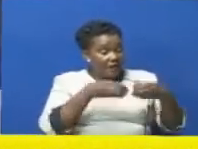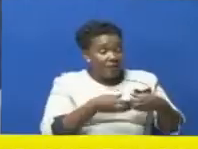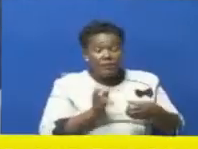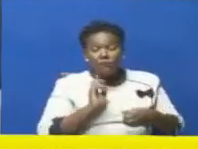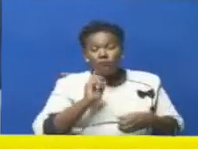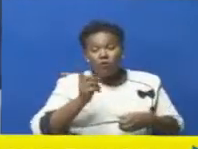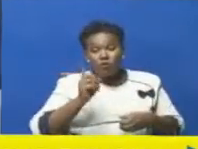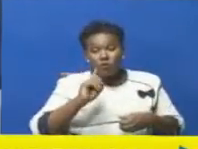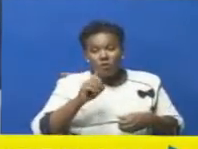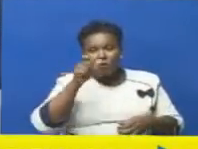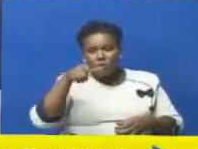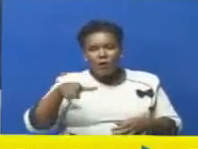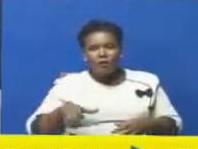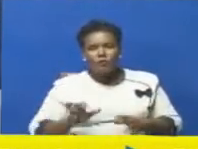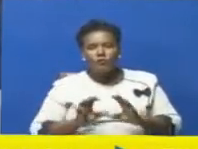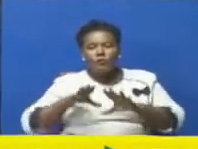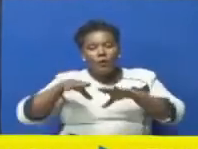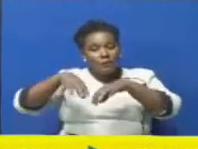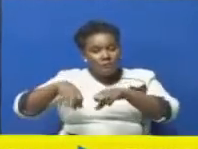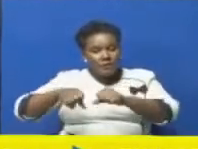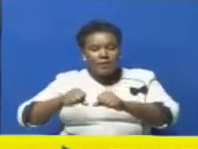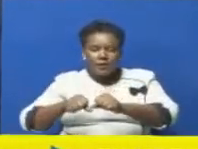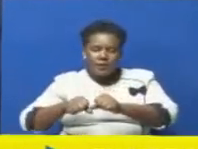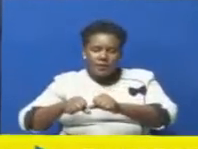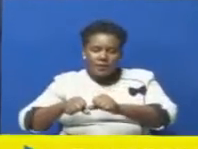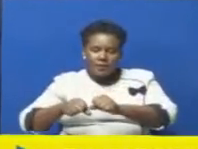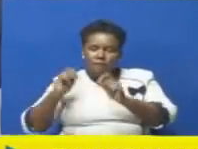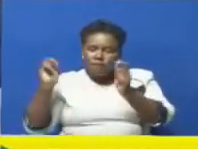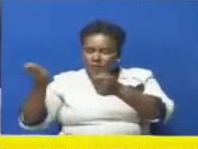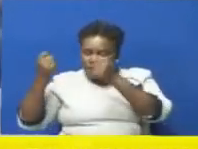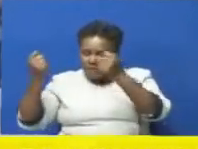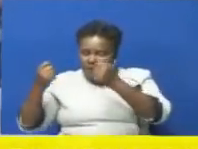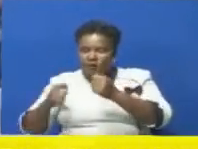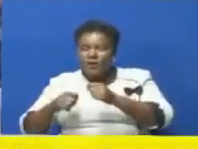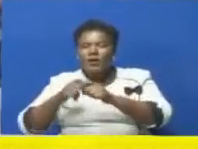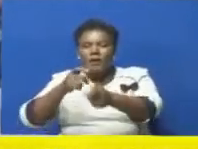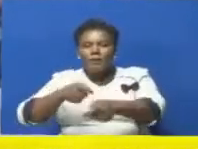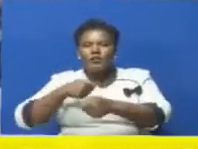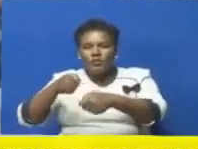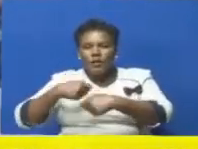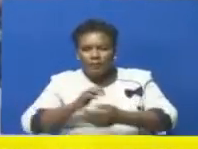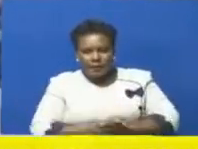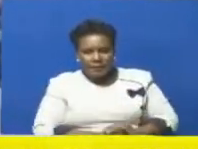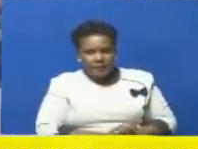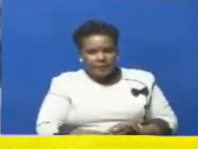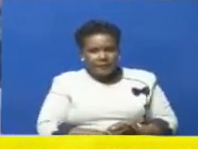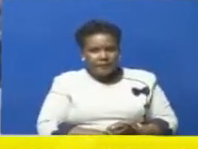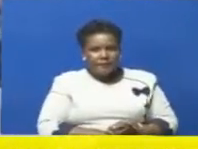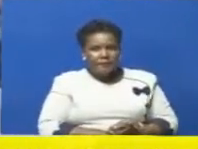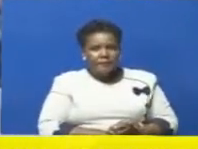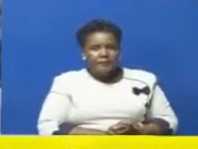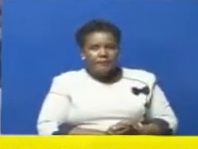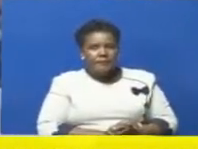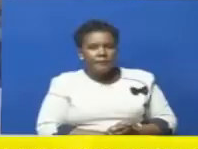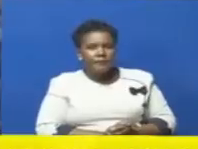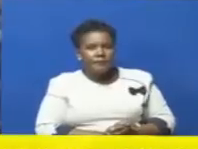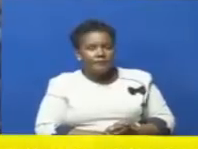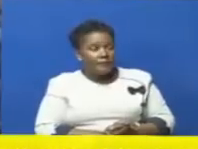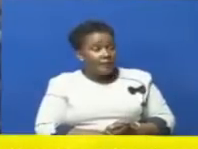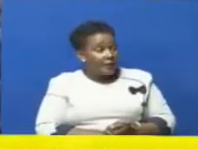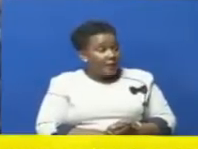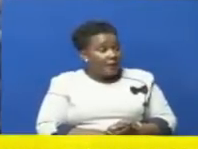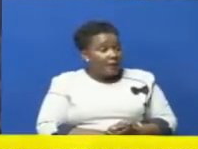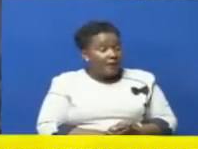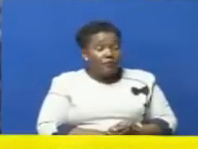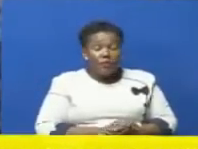katika hifadhi. Nasema tena mbele yako waziri, Mbalali wakubwa ndio wanaenda kuyakuta maskaveta kule, mashine kubwa